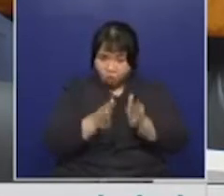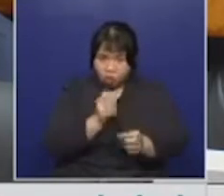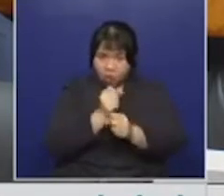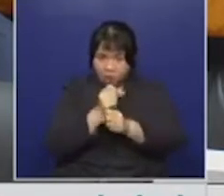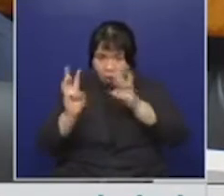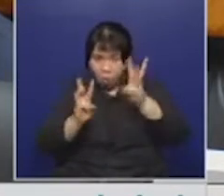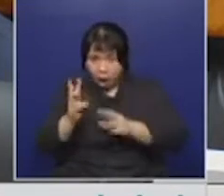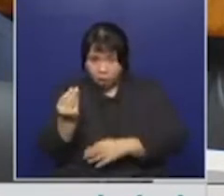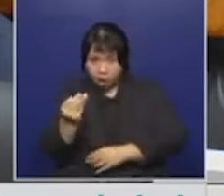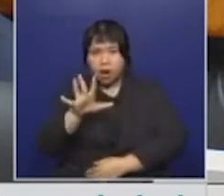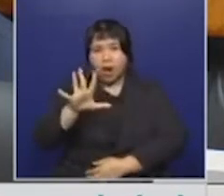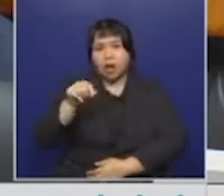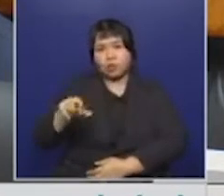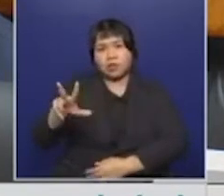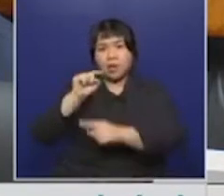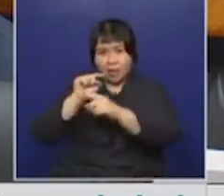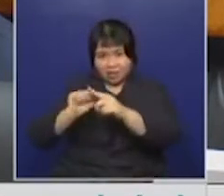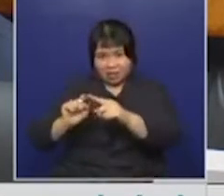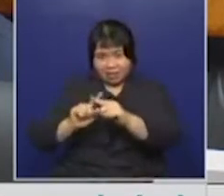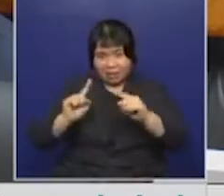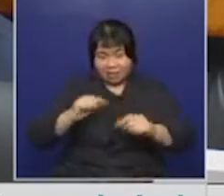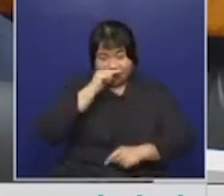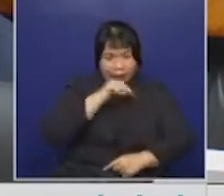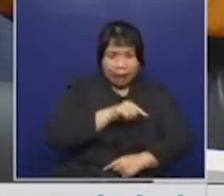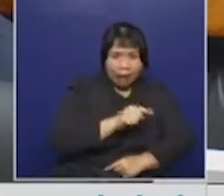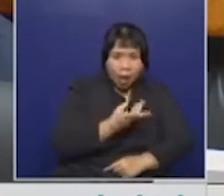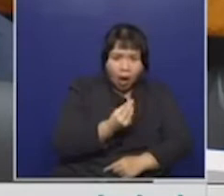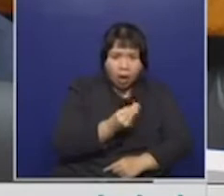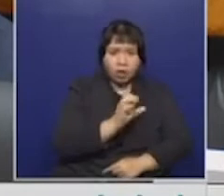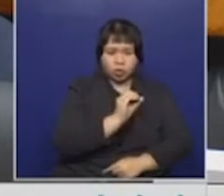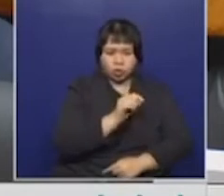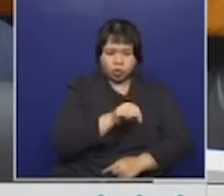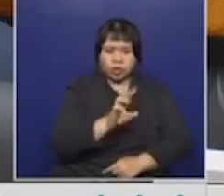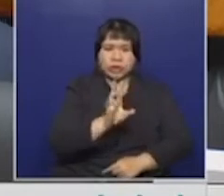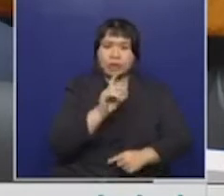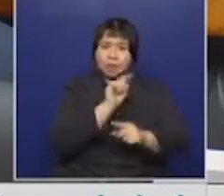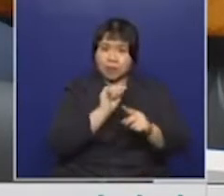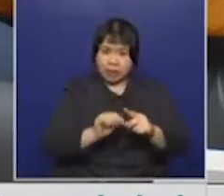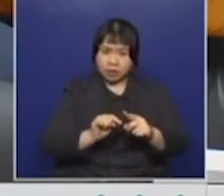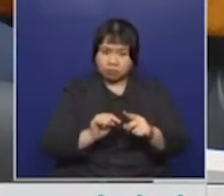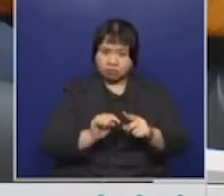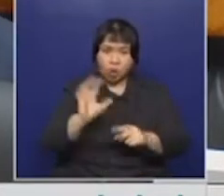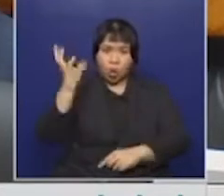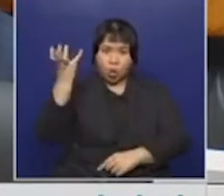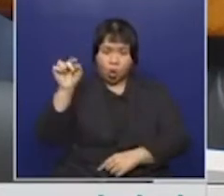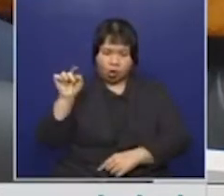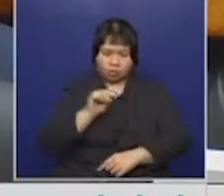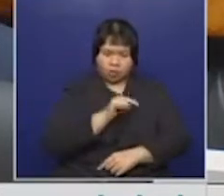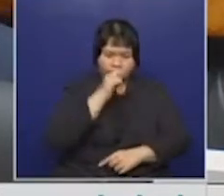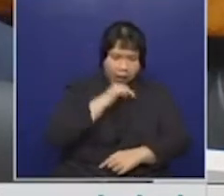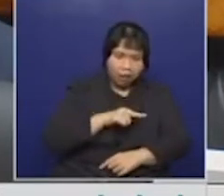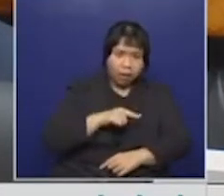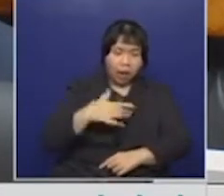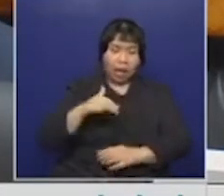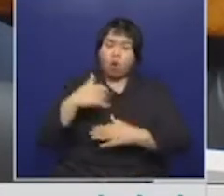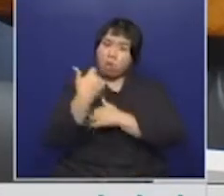อยู่ที่ 5.3เปอร์เซ็นต์ในขณะที่ของคนไทยอยู่ที่เพียงแค่ 0.7%เท่านั้นส่วนประเทศที่เศรษฐกิจดี